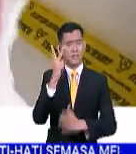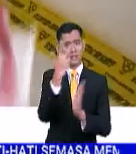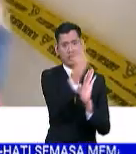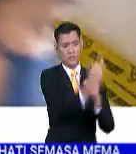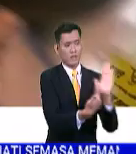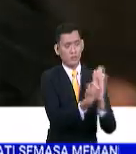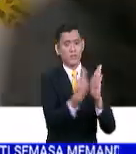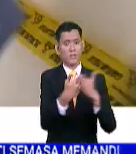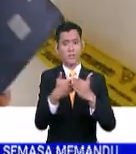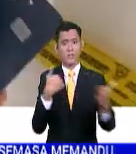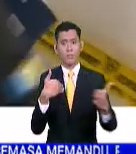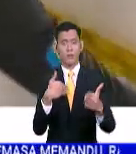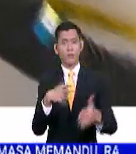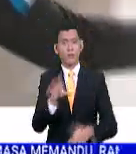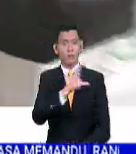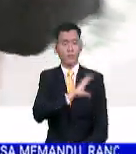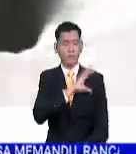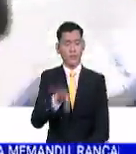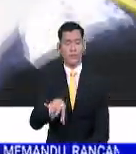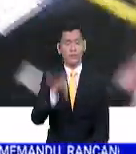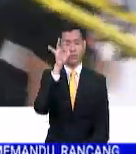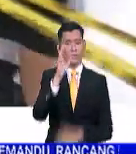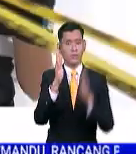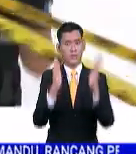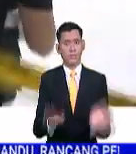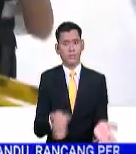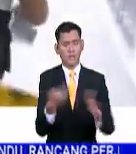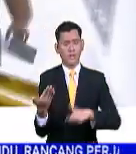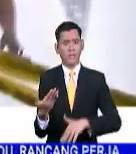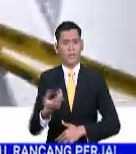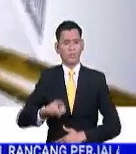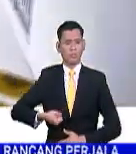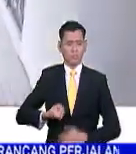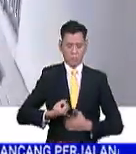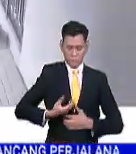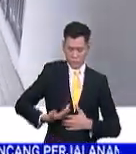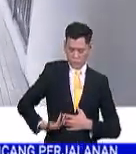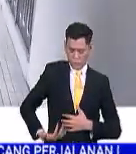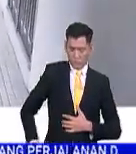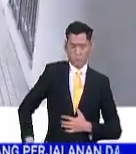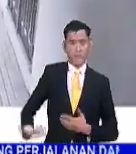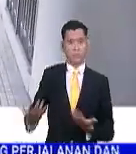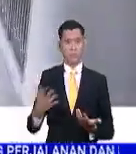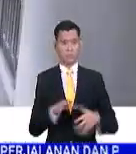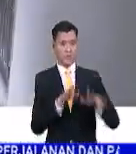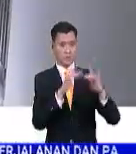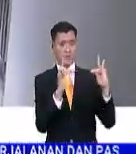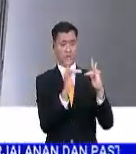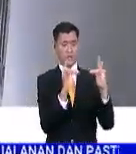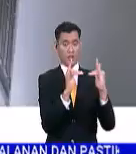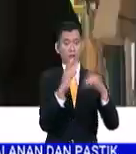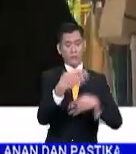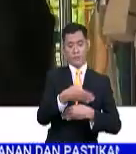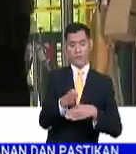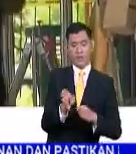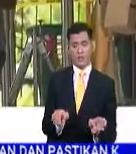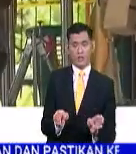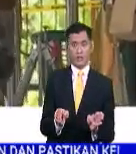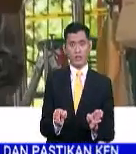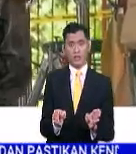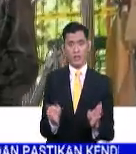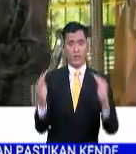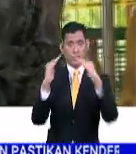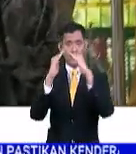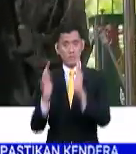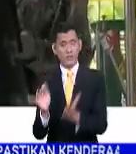sebelum pihak polis menemui mayatnya. Mayat ditemukan berlumuran darah di atas katil dalam sebuah bilik di rumah pasangan